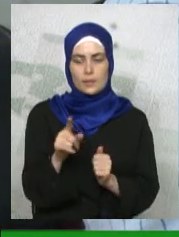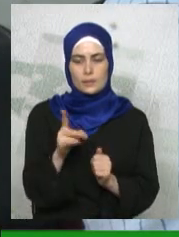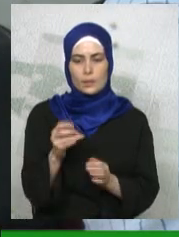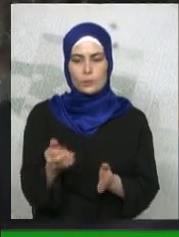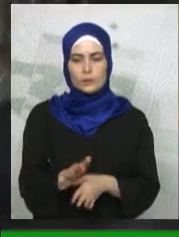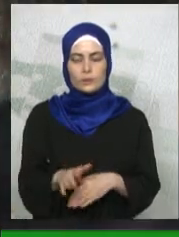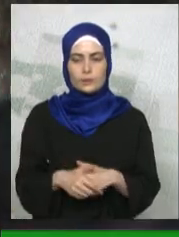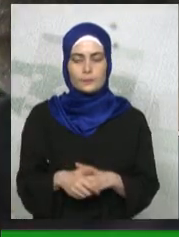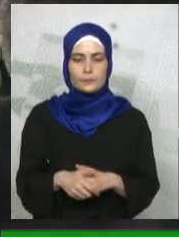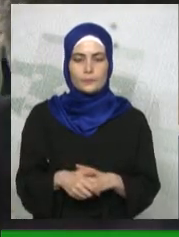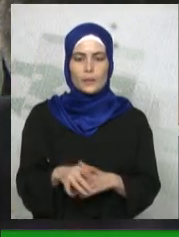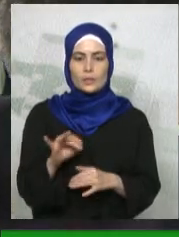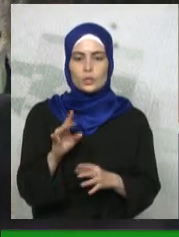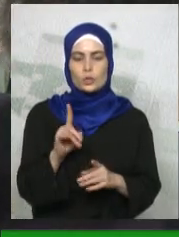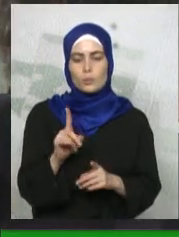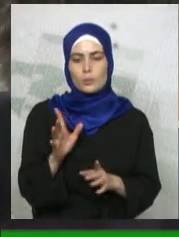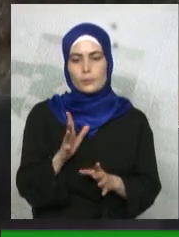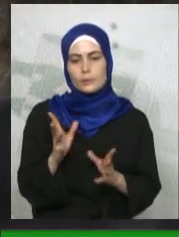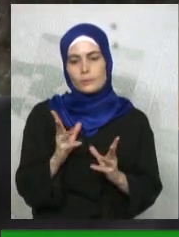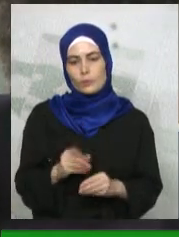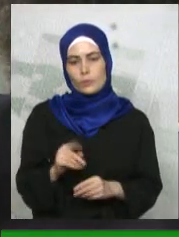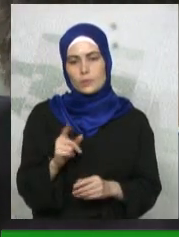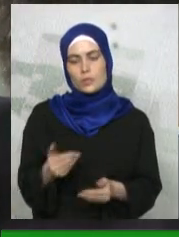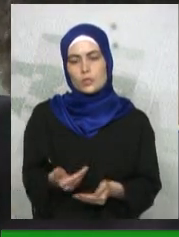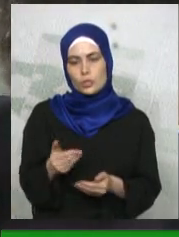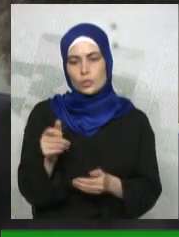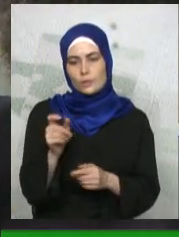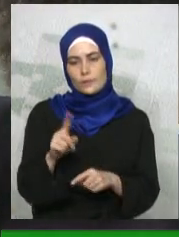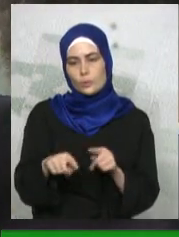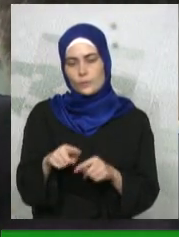безопасности и близких людей. Хавагагиева, Асхаб Белакиев, Новости 24.